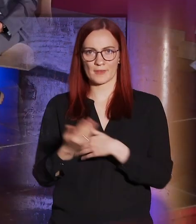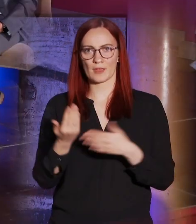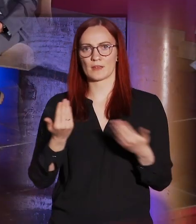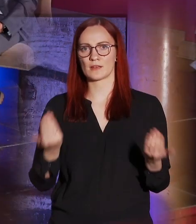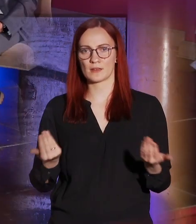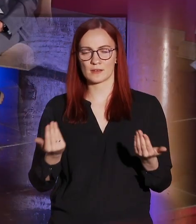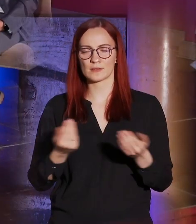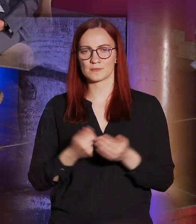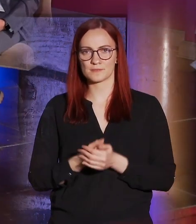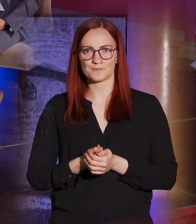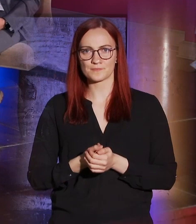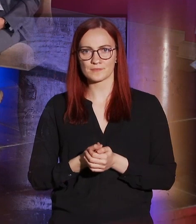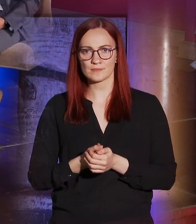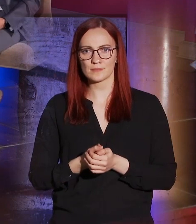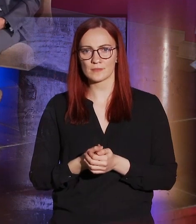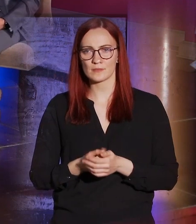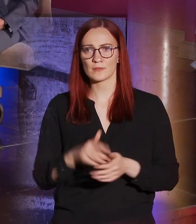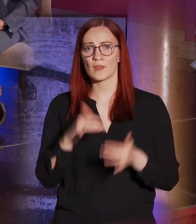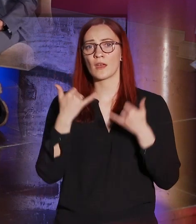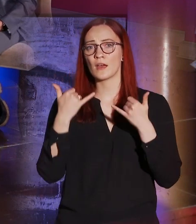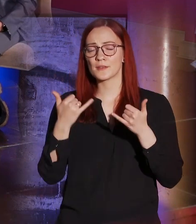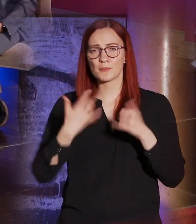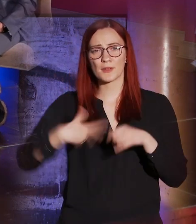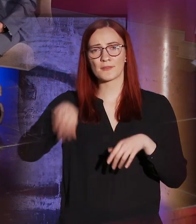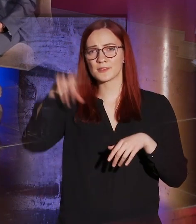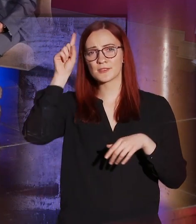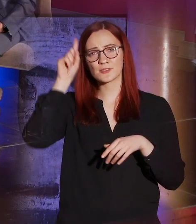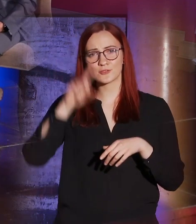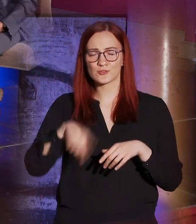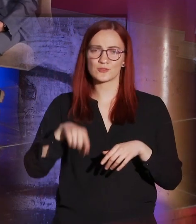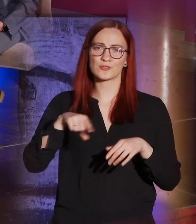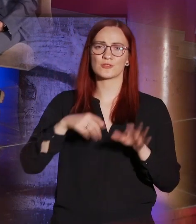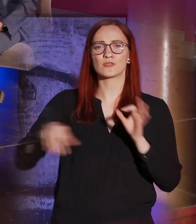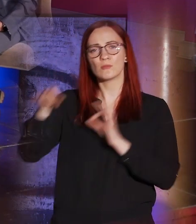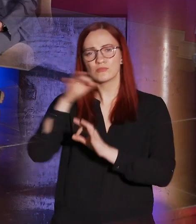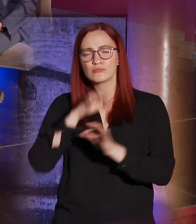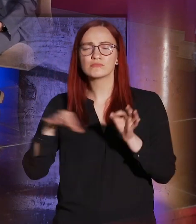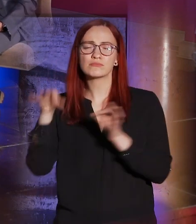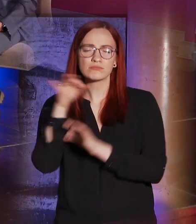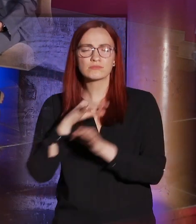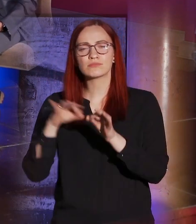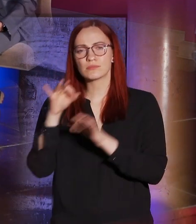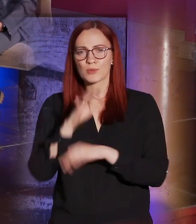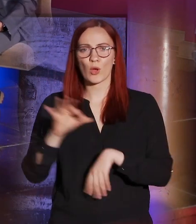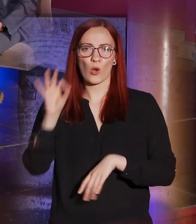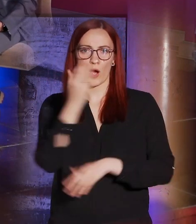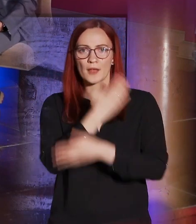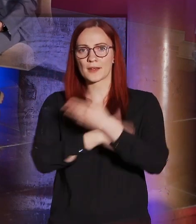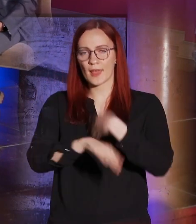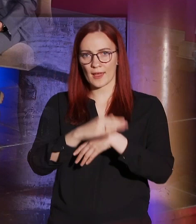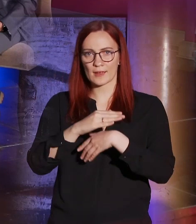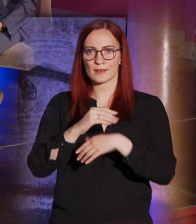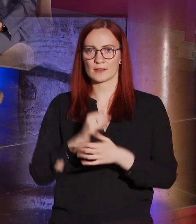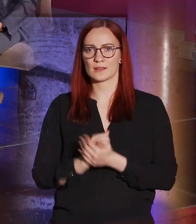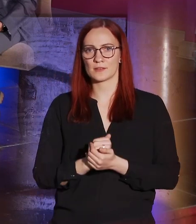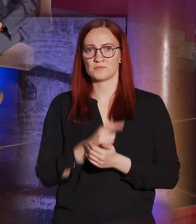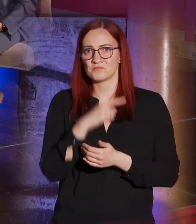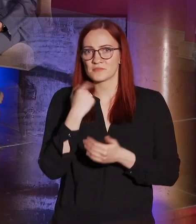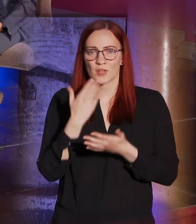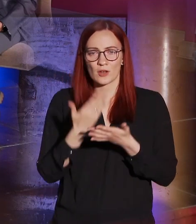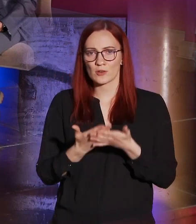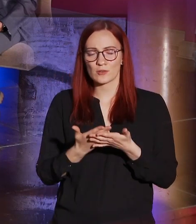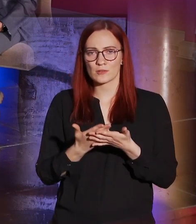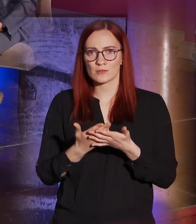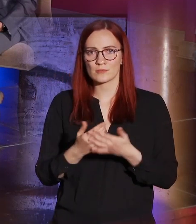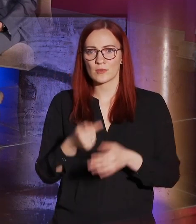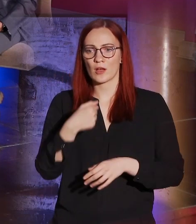dar nebuvo labai, dabar tai labai daug visi žino, ne, visi kalba, jūs kalbate ir visi kažkaip, jau dabar daug to yra, ne, tada aš